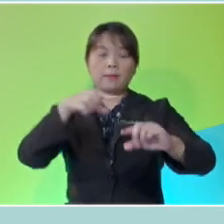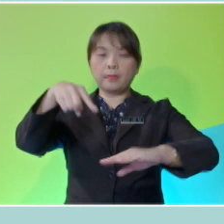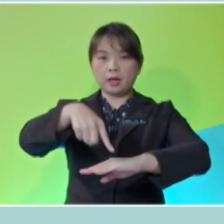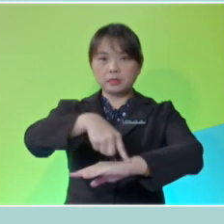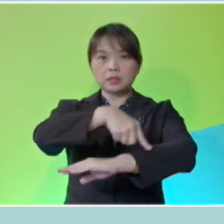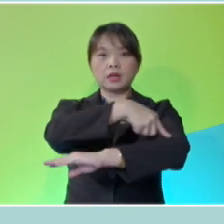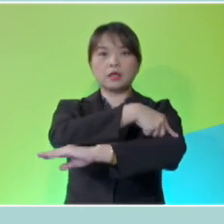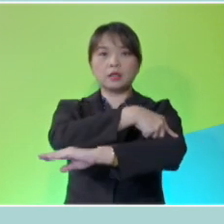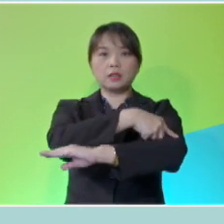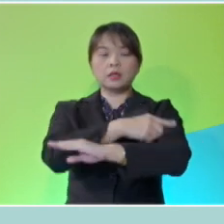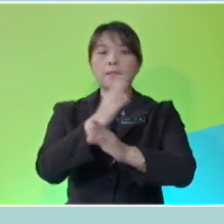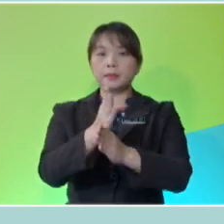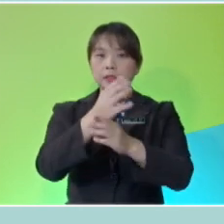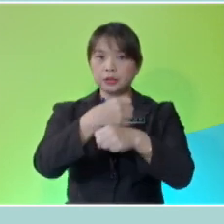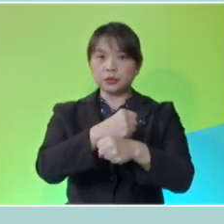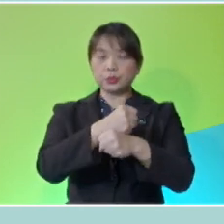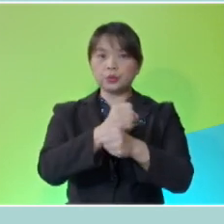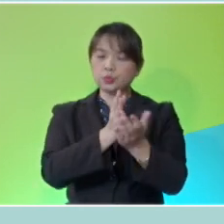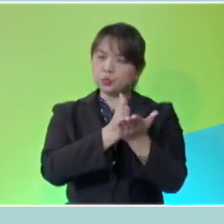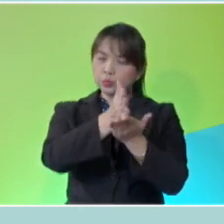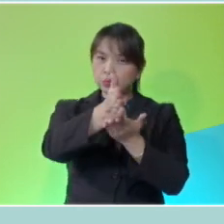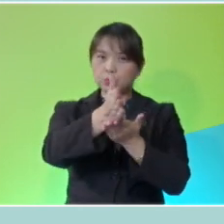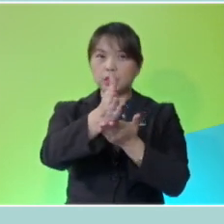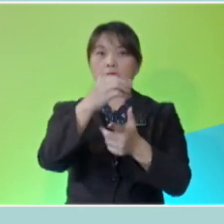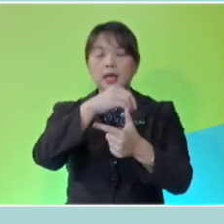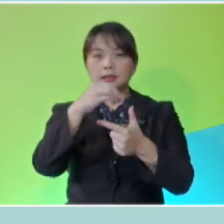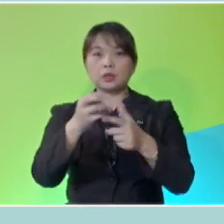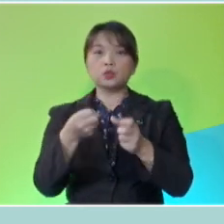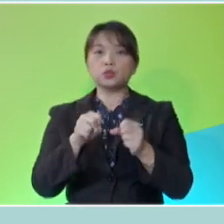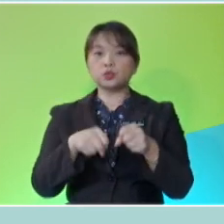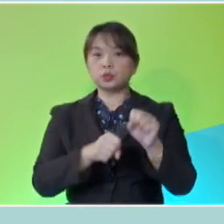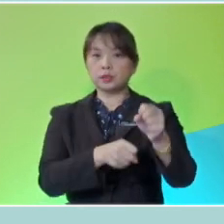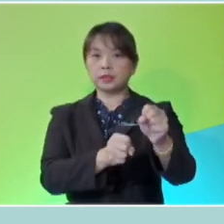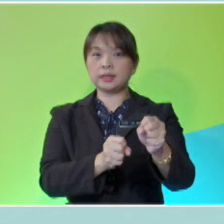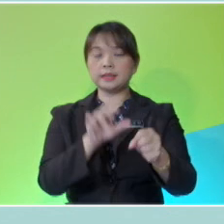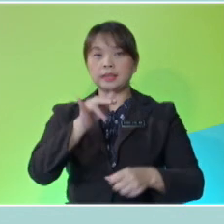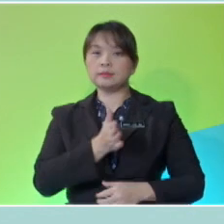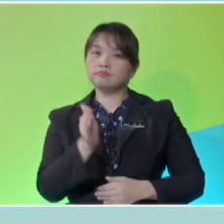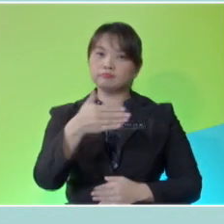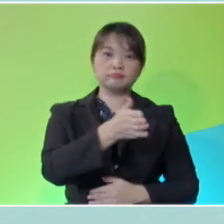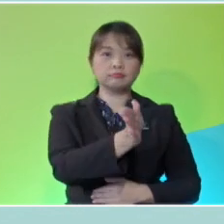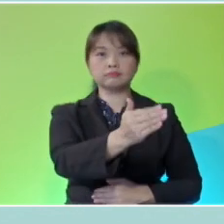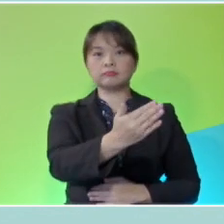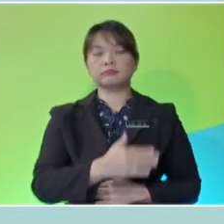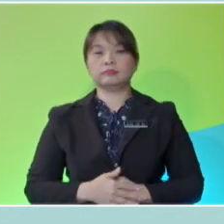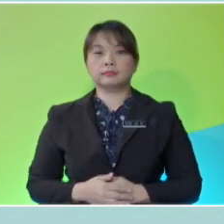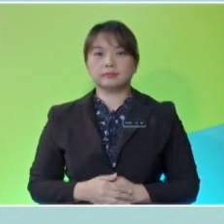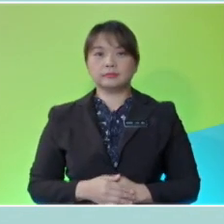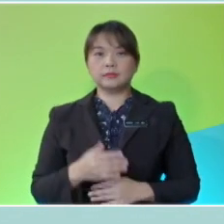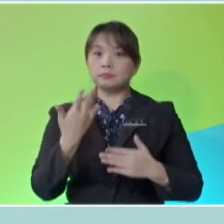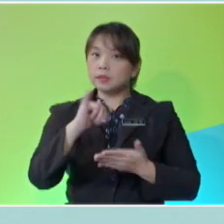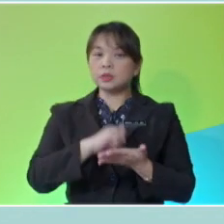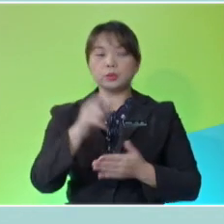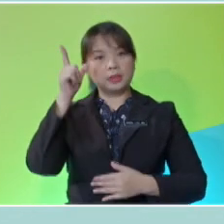itu berbentuk lurus ataupun garisan Sungai berbentuk berbengkang-bengkok oke yang seterusnya lihat kepada peta yang